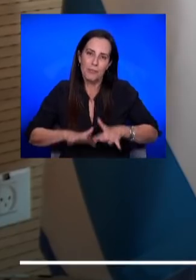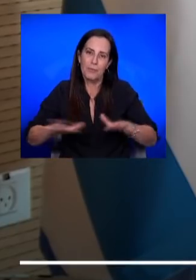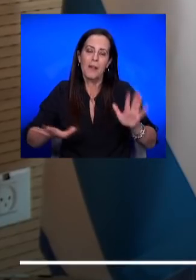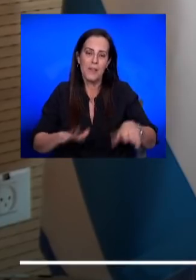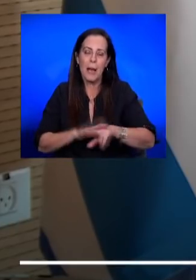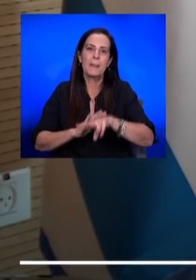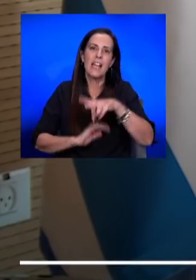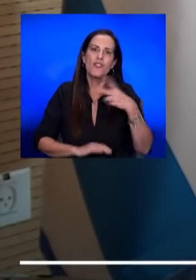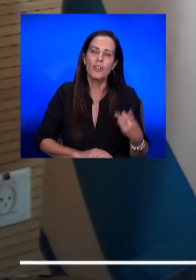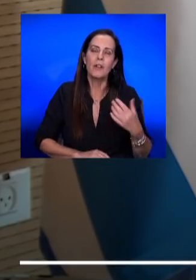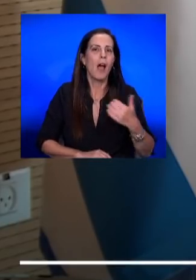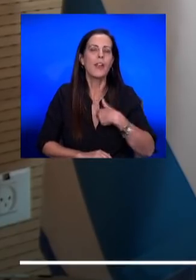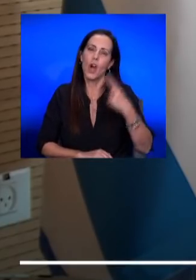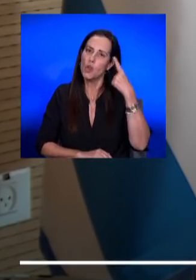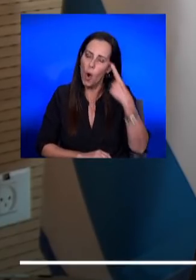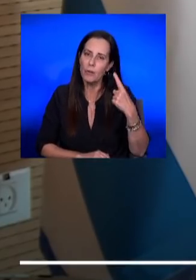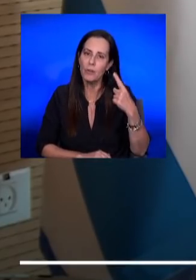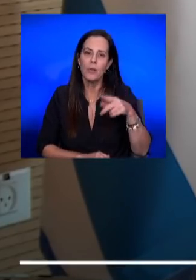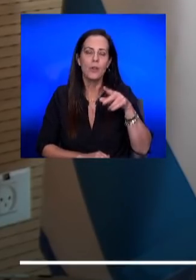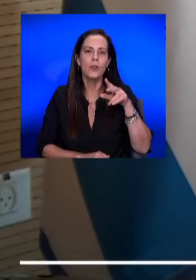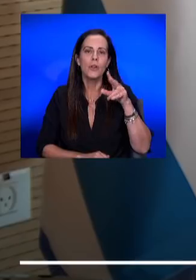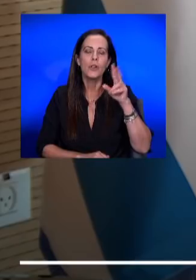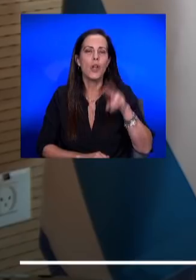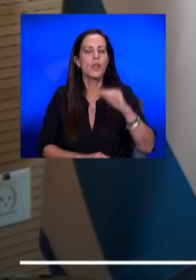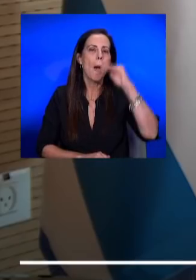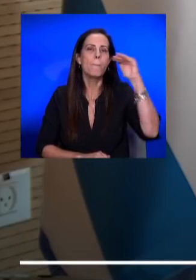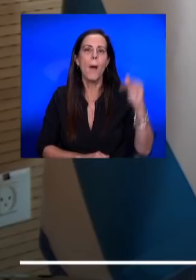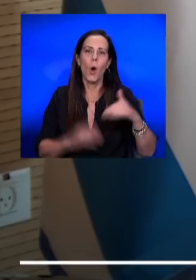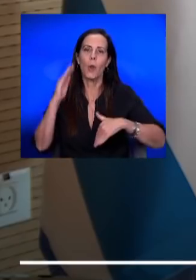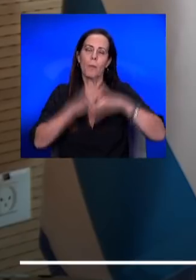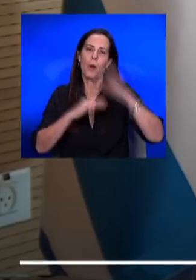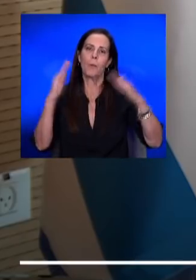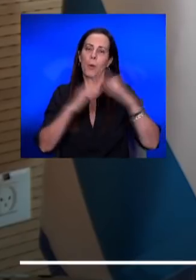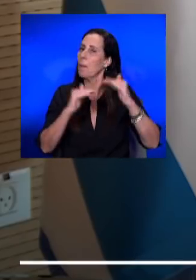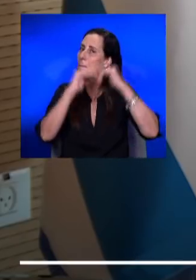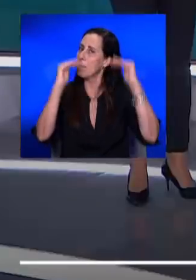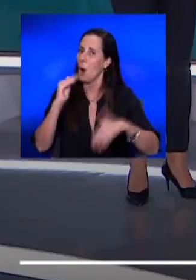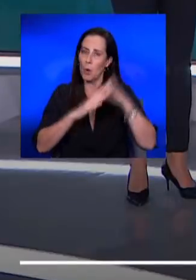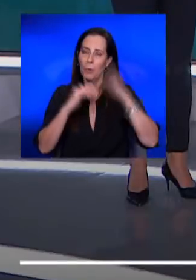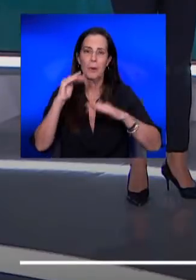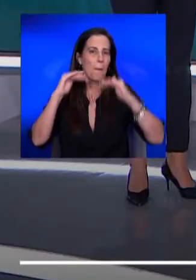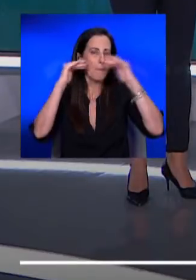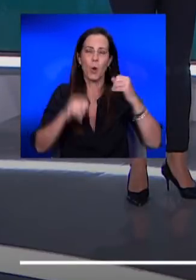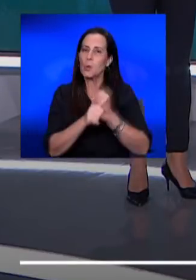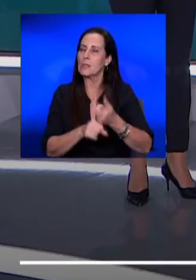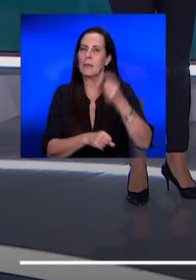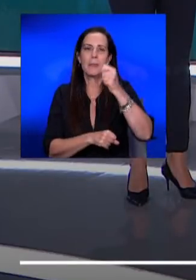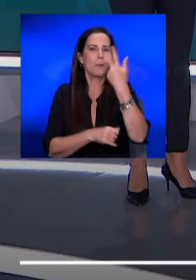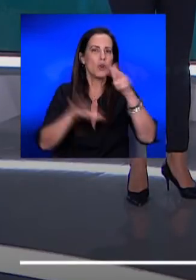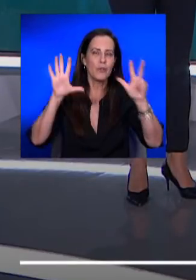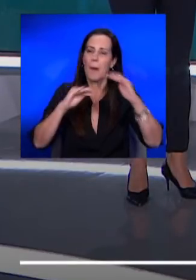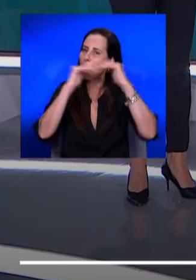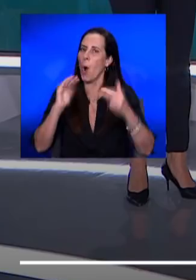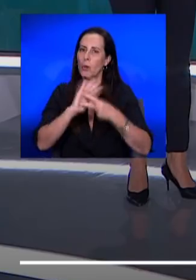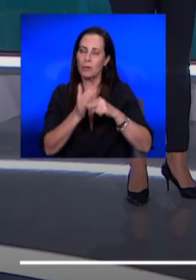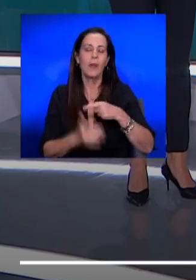שני, אנחנו יודעים שחל קיטון בהיצע הדירות, התחלות, פינוי-בינוי, אפשרות, תכנונים.